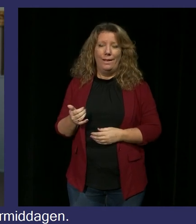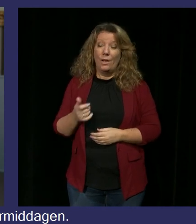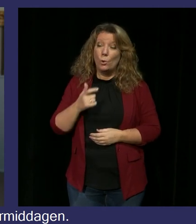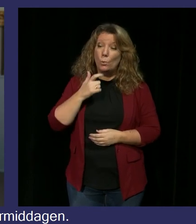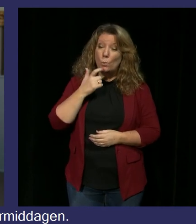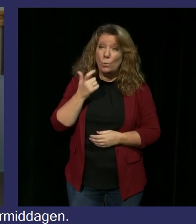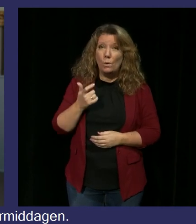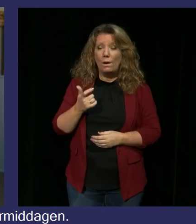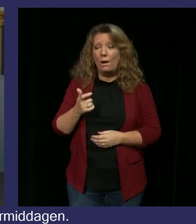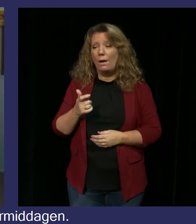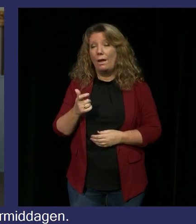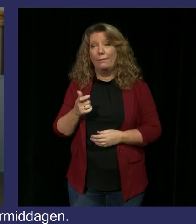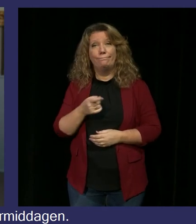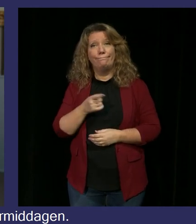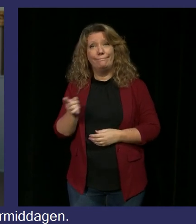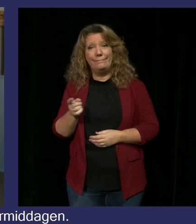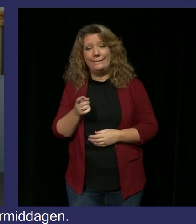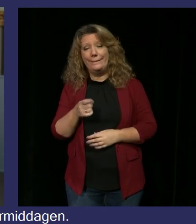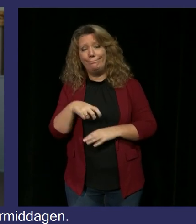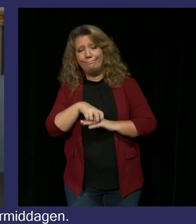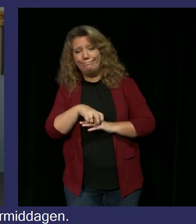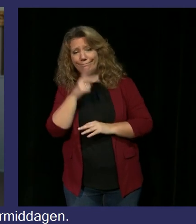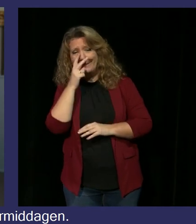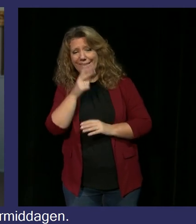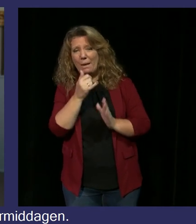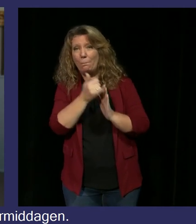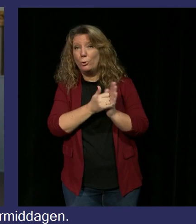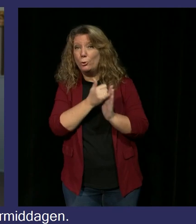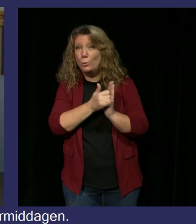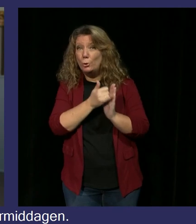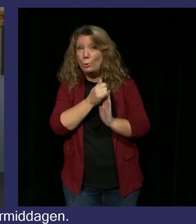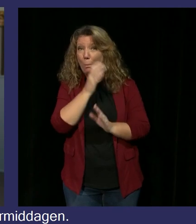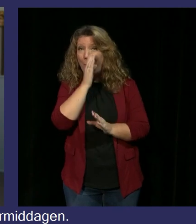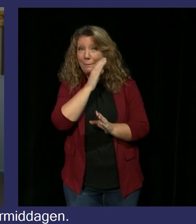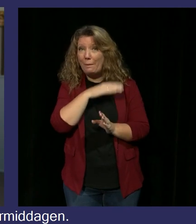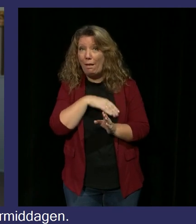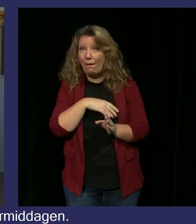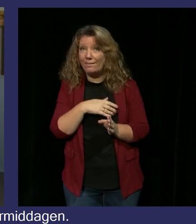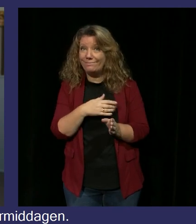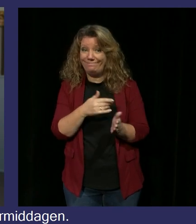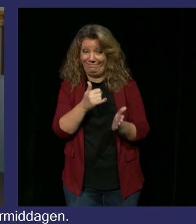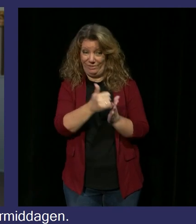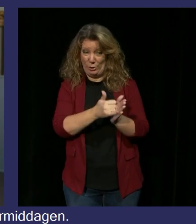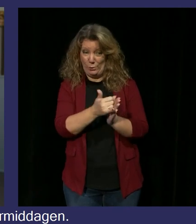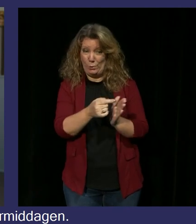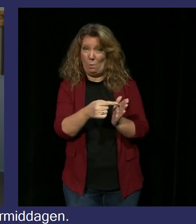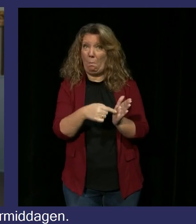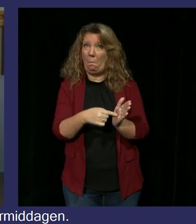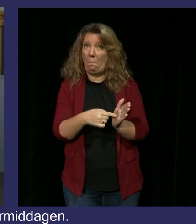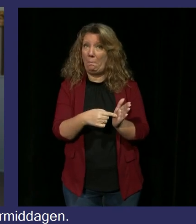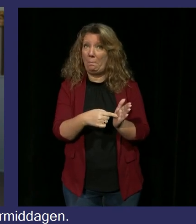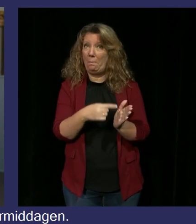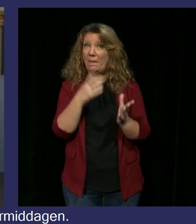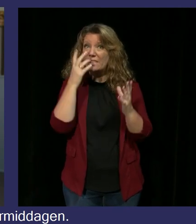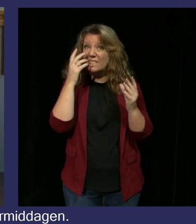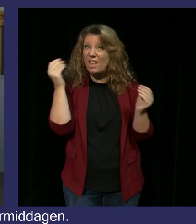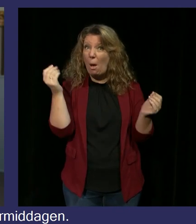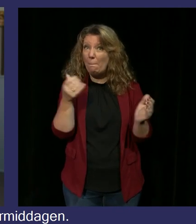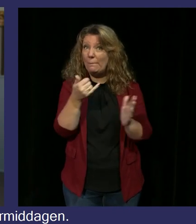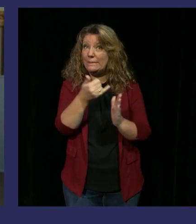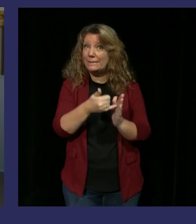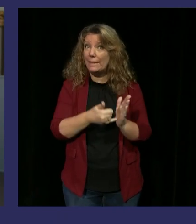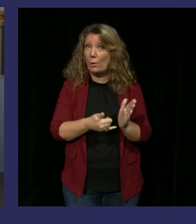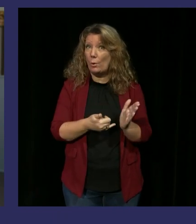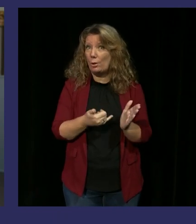Unger ser jo på YouTube hele ettermiddagen, og hva som finnes på samisk på YouTube, det